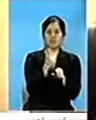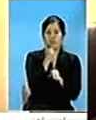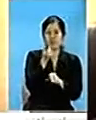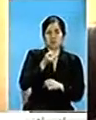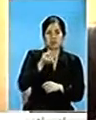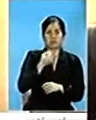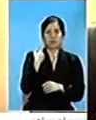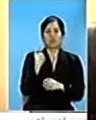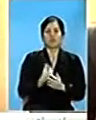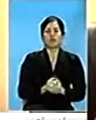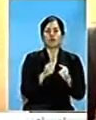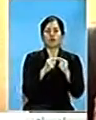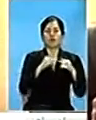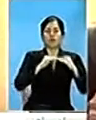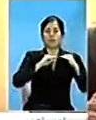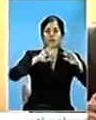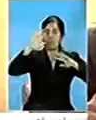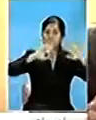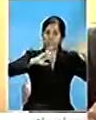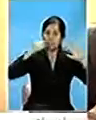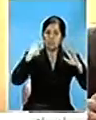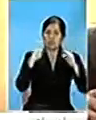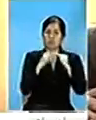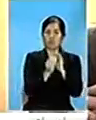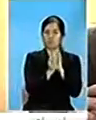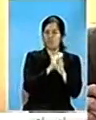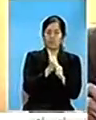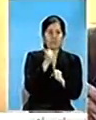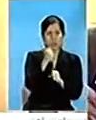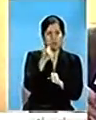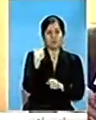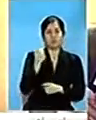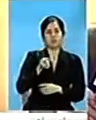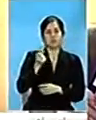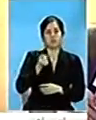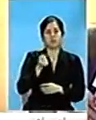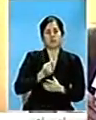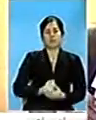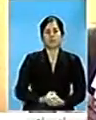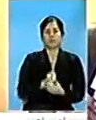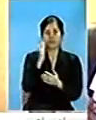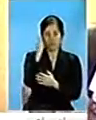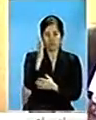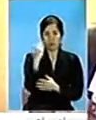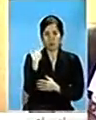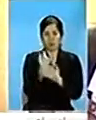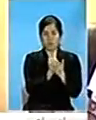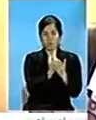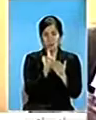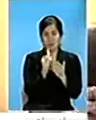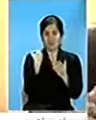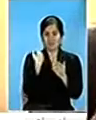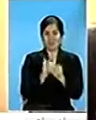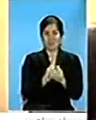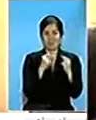แบบนี้ประชาธิปไตยก็จะค่อยๆบังเกิดขึ้นสร้างผู้นำซึ่งต่อไปสามารถที่จะเป็นผู้แทนตามธรรมชาติเป็นผู้แทน